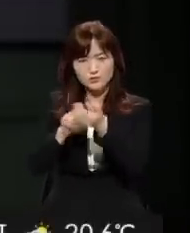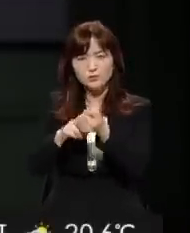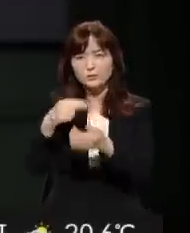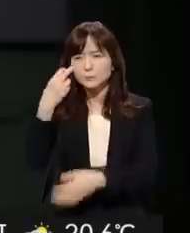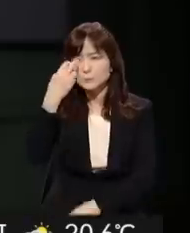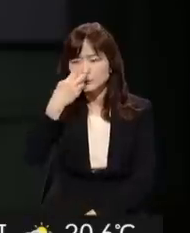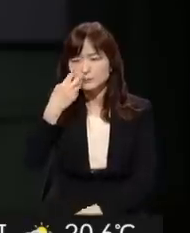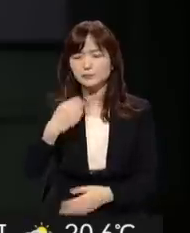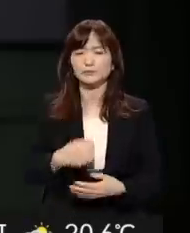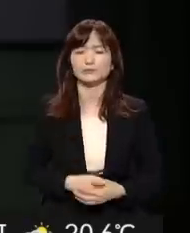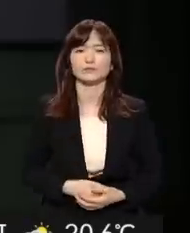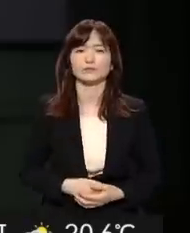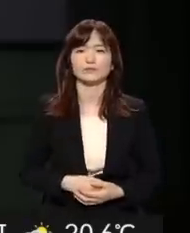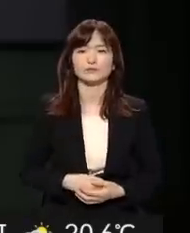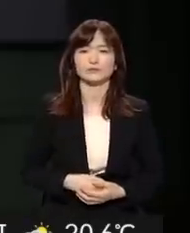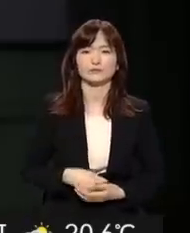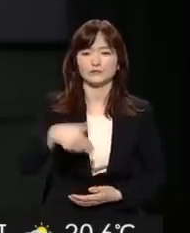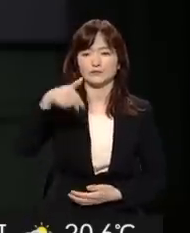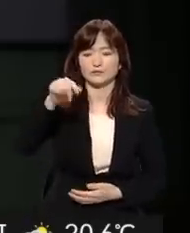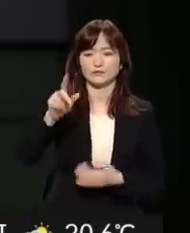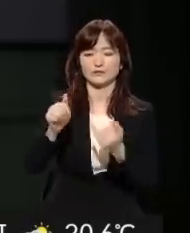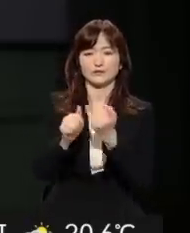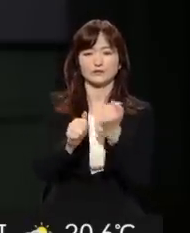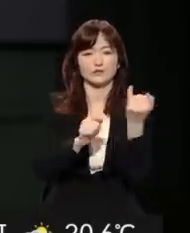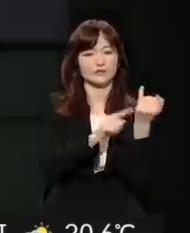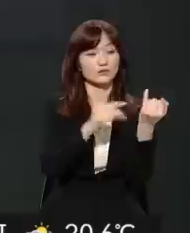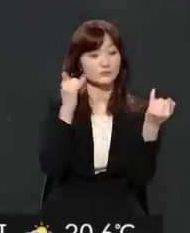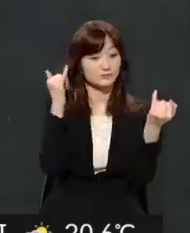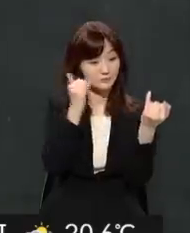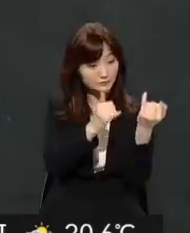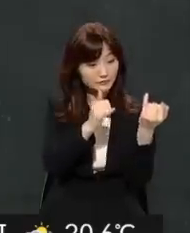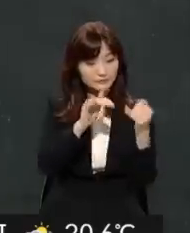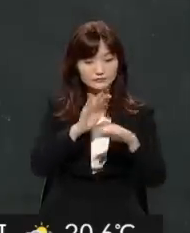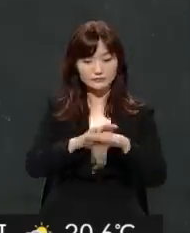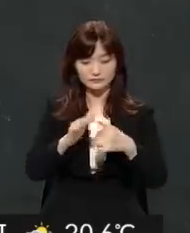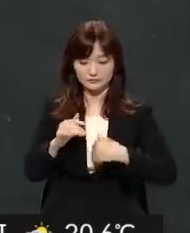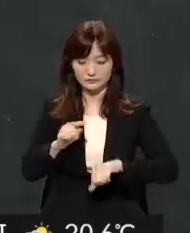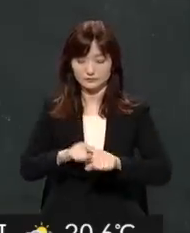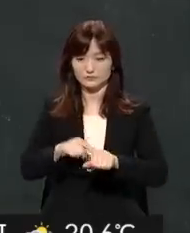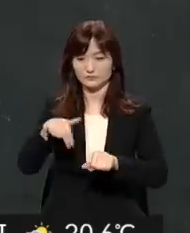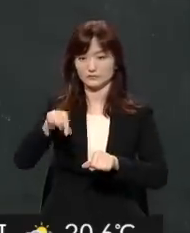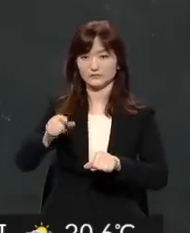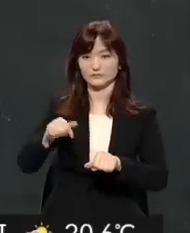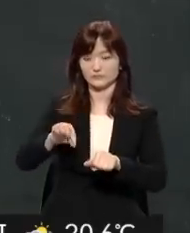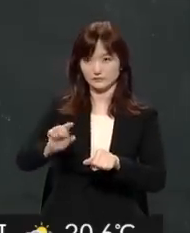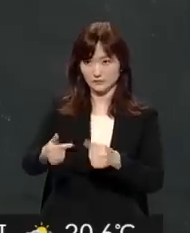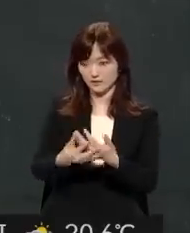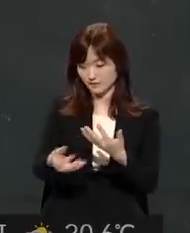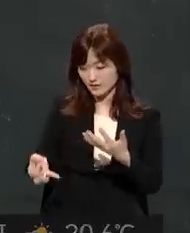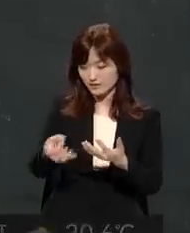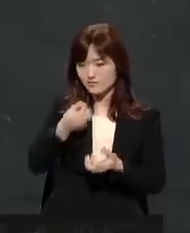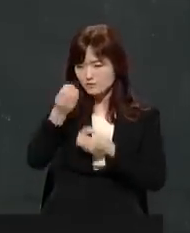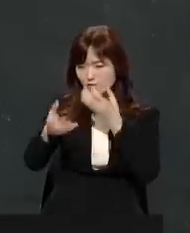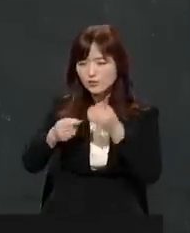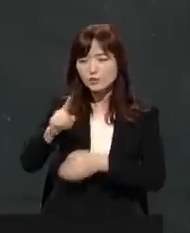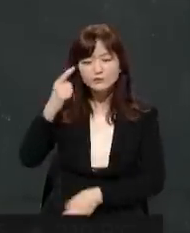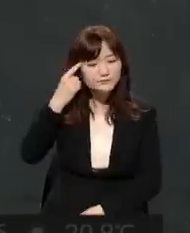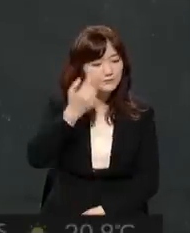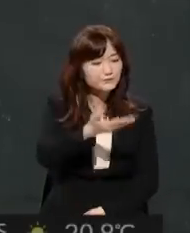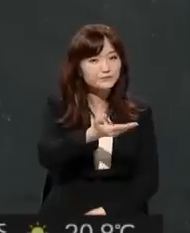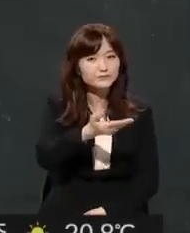전두환 씨의 그 부인이죠. 이순자 씨에게 연락을 한 겁니다. 그래서 이 손자인 전우환 씨가 비자금에 대해서 폭로를 했는데 어떻게 생각하시냐